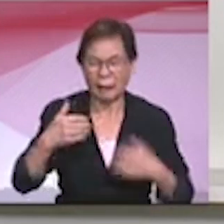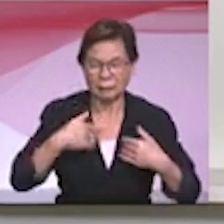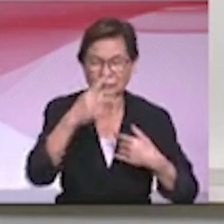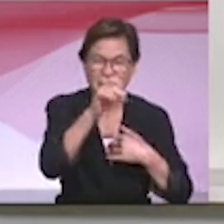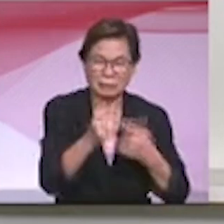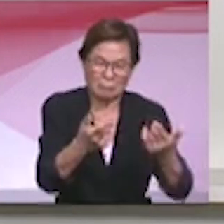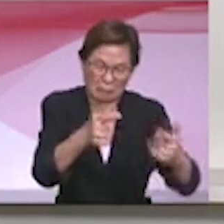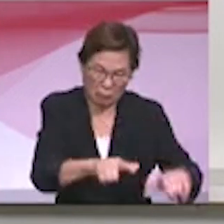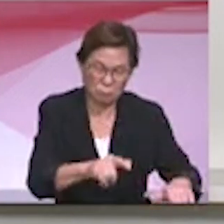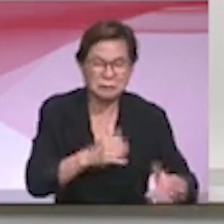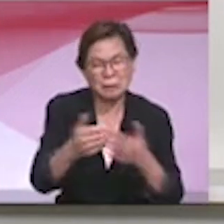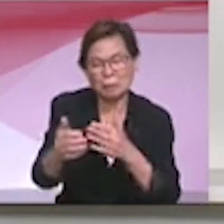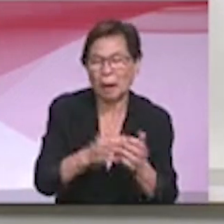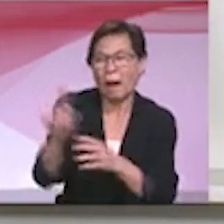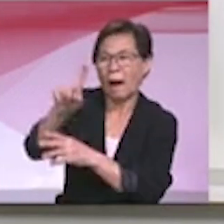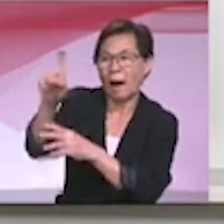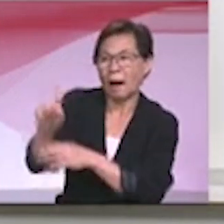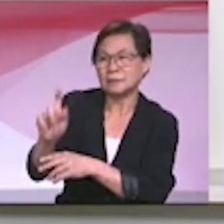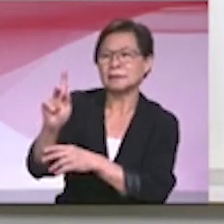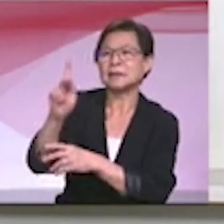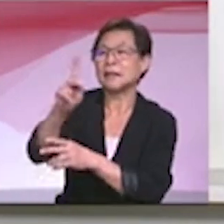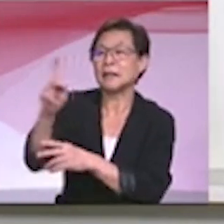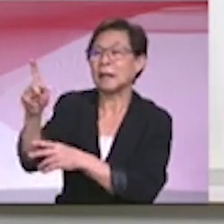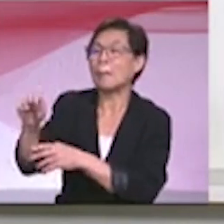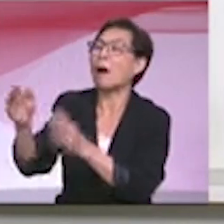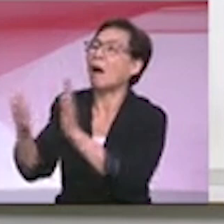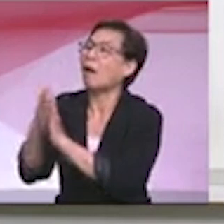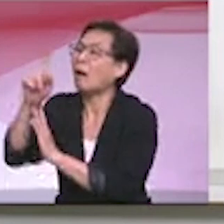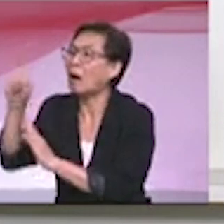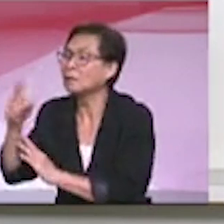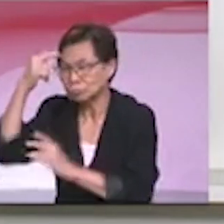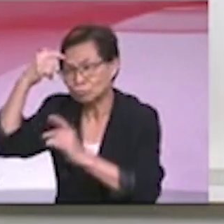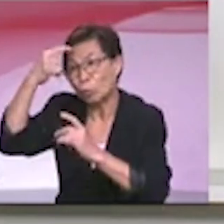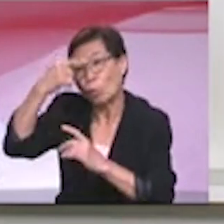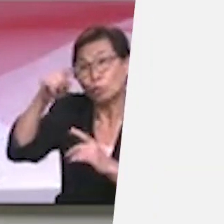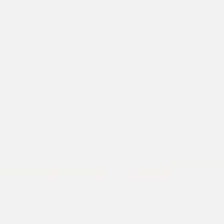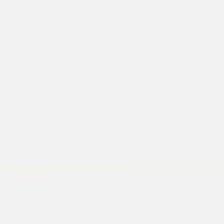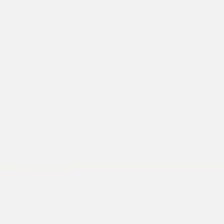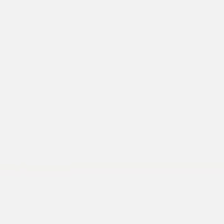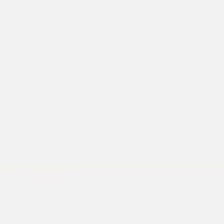seperti ini, saya akan rujuklah perkara ini kepada Kementerian Kesihatan untuk keputusan seterusnya.